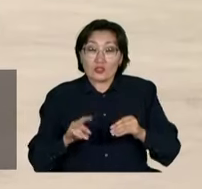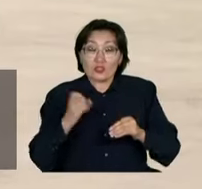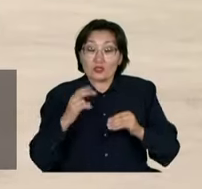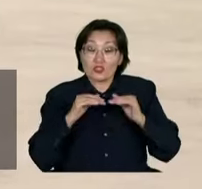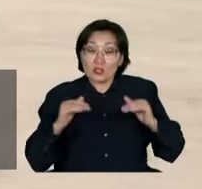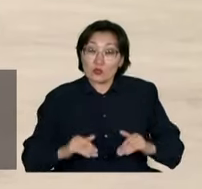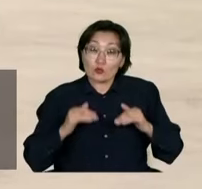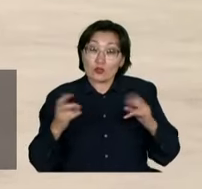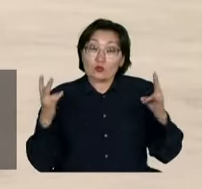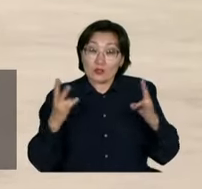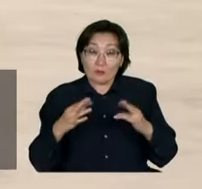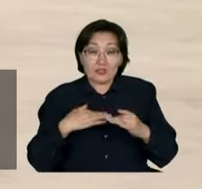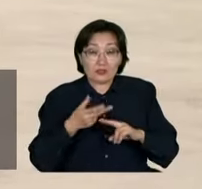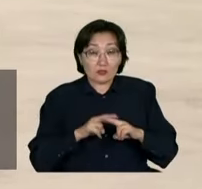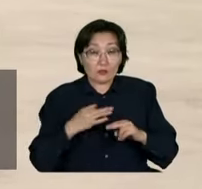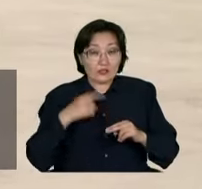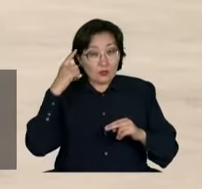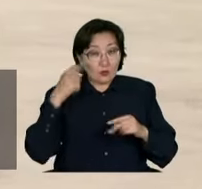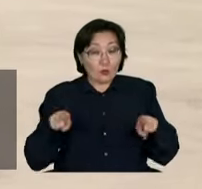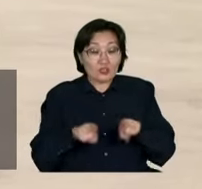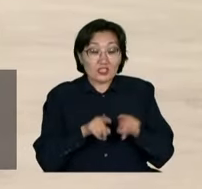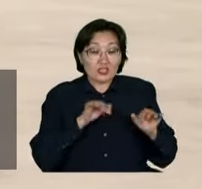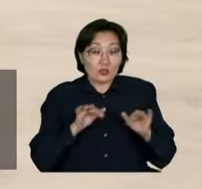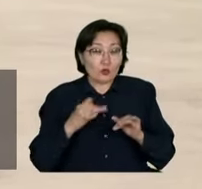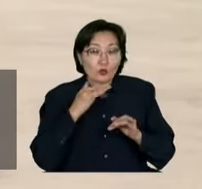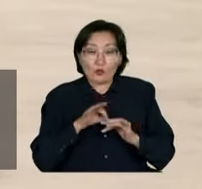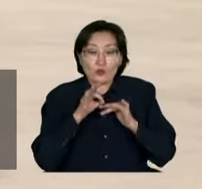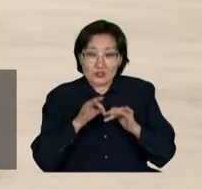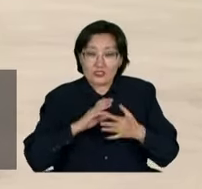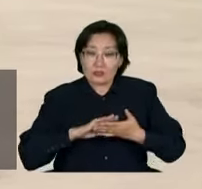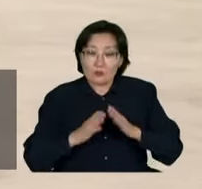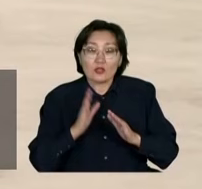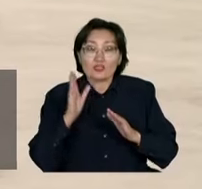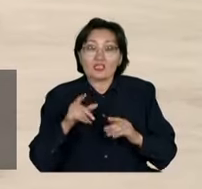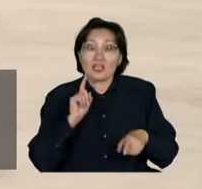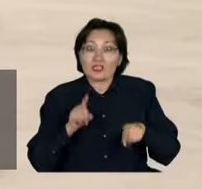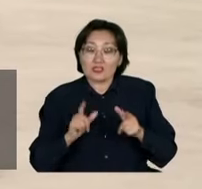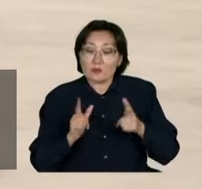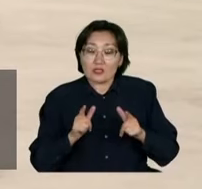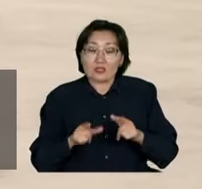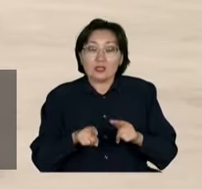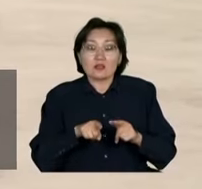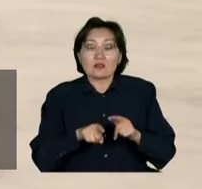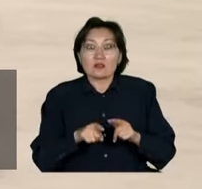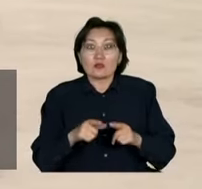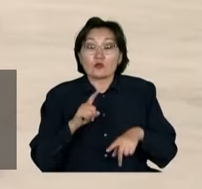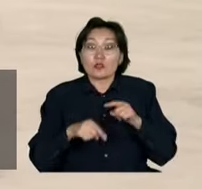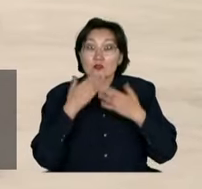керек деп. Сондықтан мен ойлаймын, осындай шараларымыз көп болса, болашақта нағыз жақсы азаматтарымыз болады деген сенімдемін.